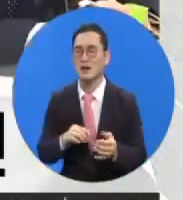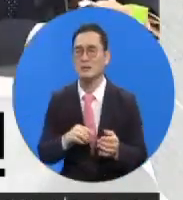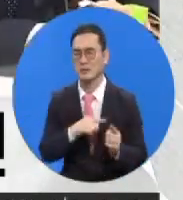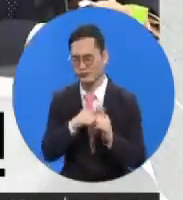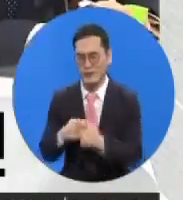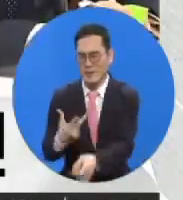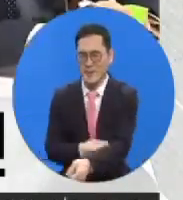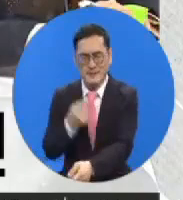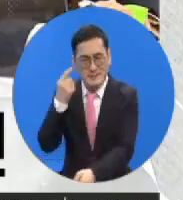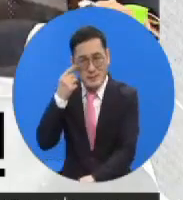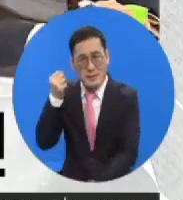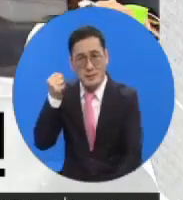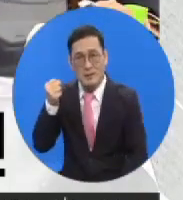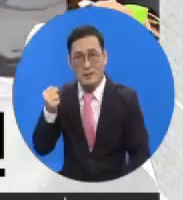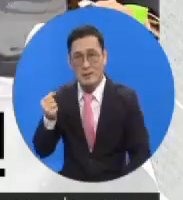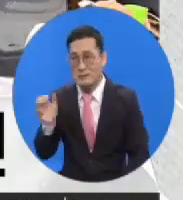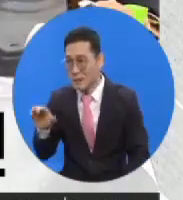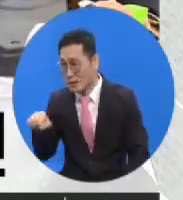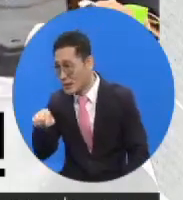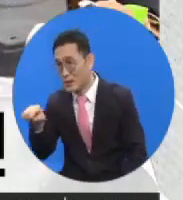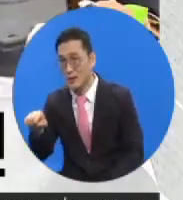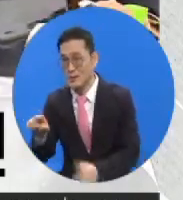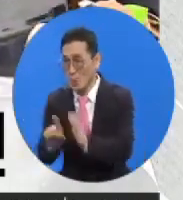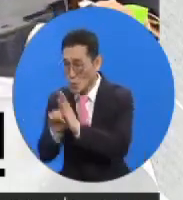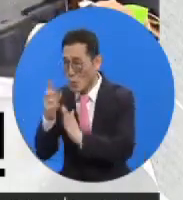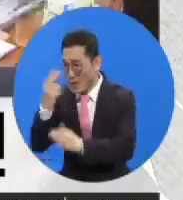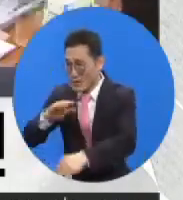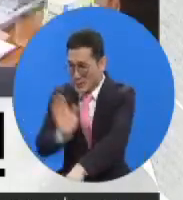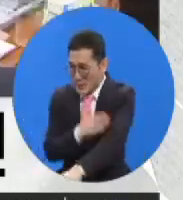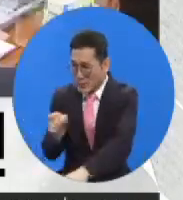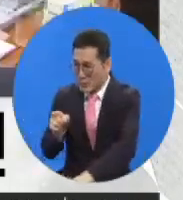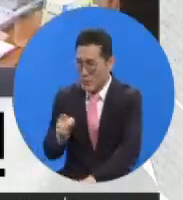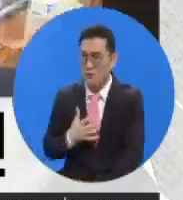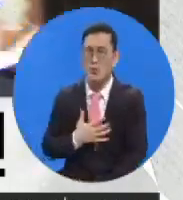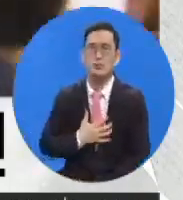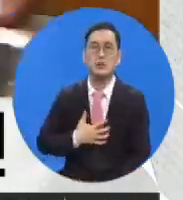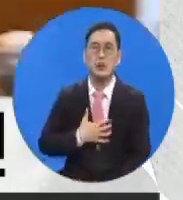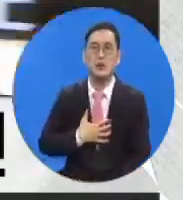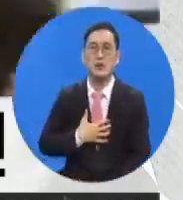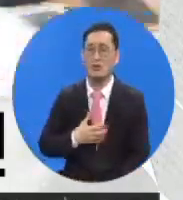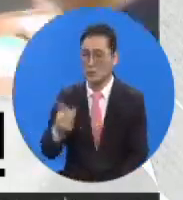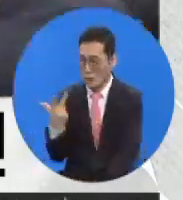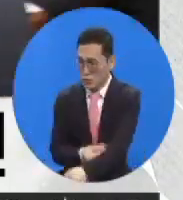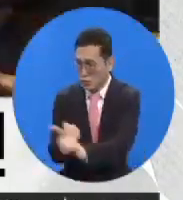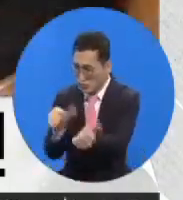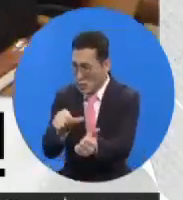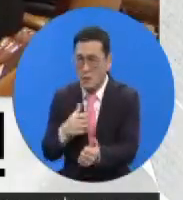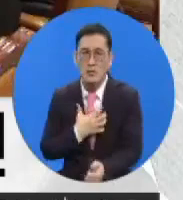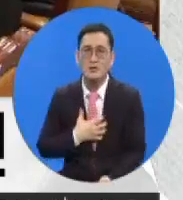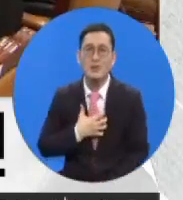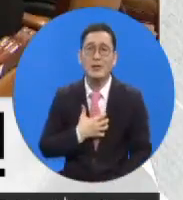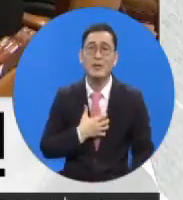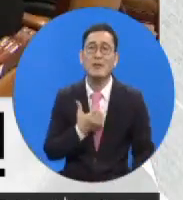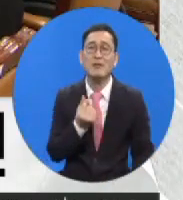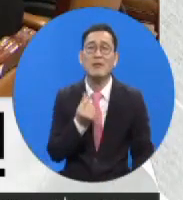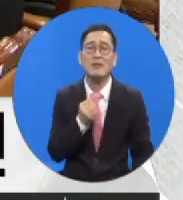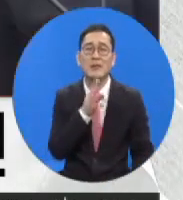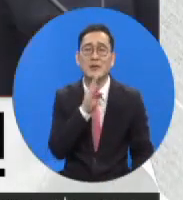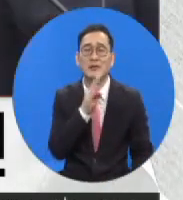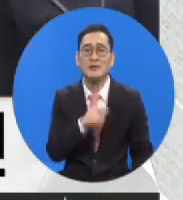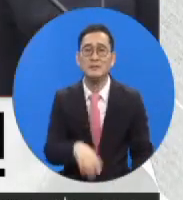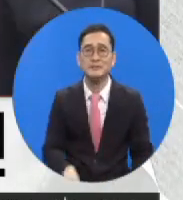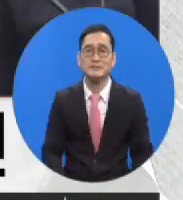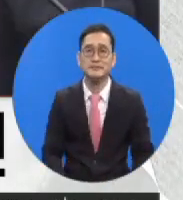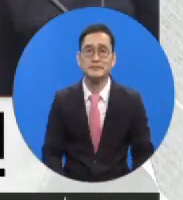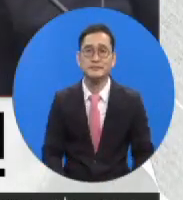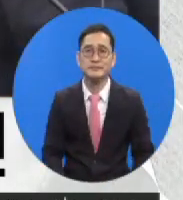의학 전문가 아니지만은 통계를 읽는 방법이라든지. 인과관계, 상관관계 판단하는 방법을 보면은 작년, 재작년에 이랬을